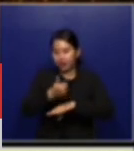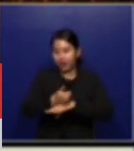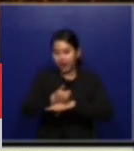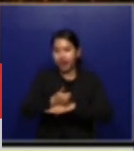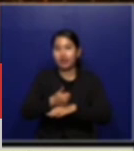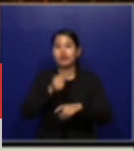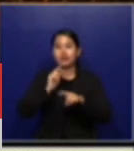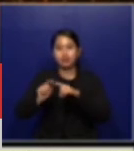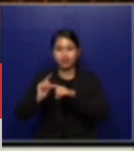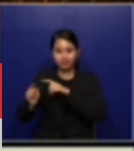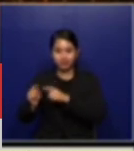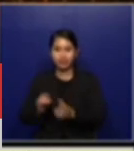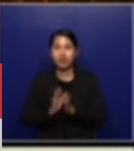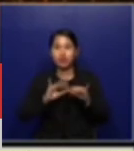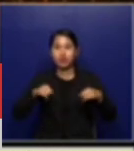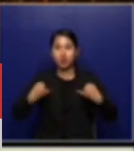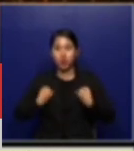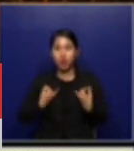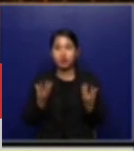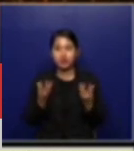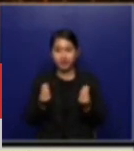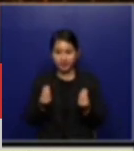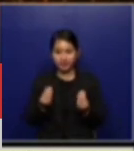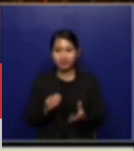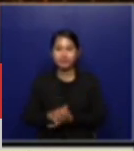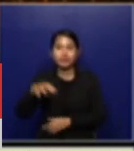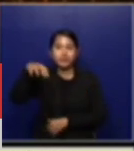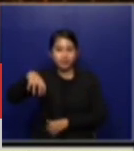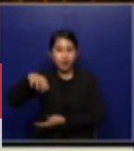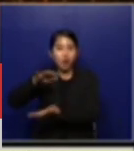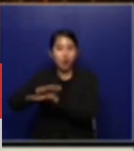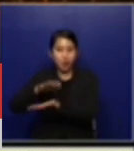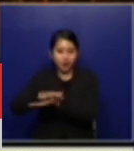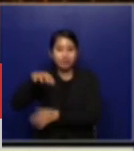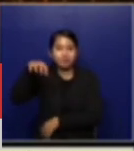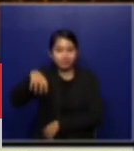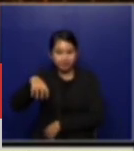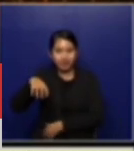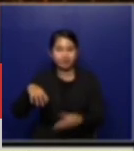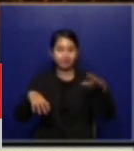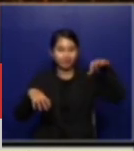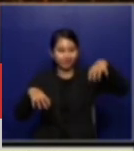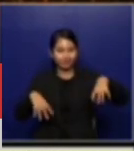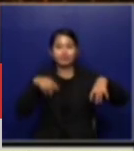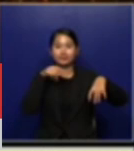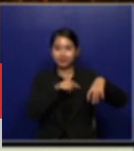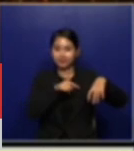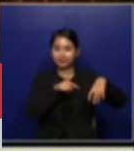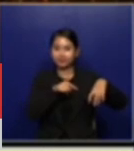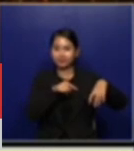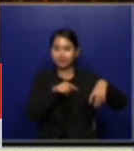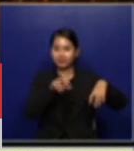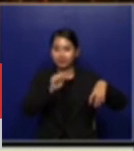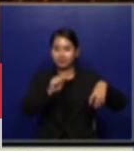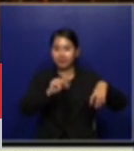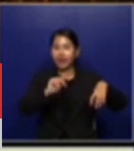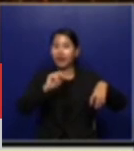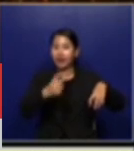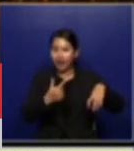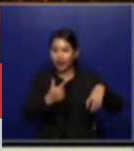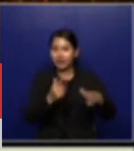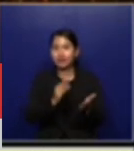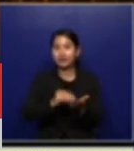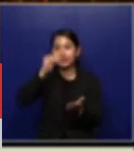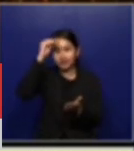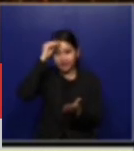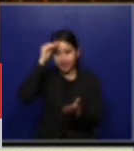ำคัญที่สุดก็คือเจ้าของพื้นที่ก็คือฝั่งหนึ่งเป็นโรงเรียนหนองหานวิทยาอีกฝั่งหนึ่งก็เป็นสำนักงานเขตพื้นที่การศึกษ